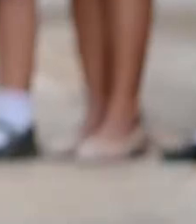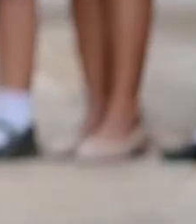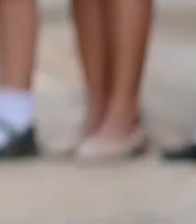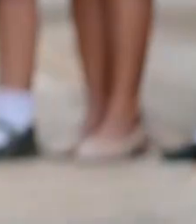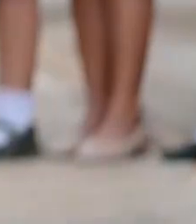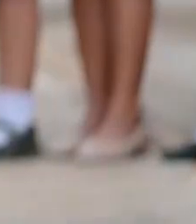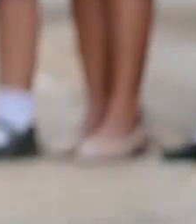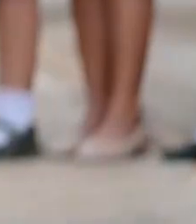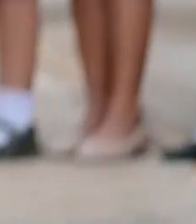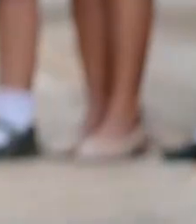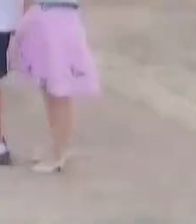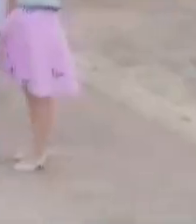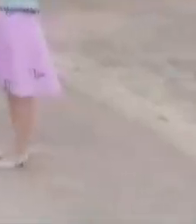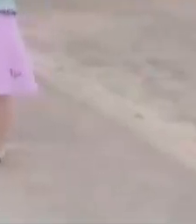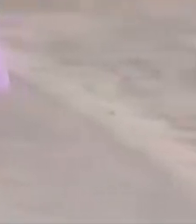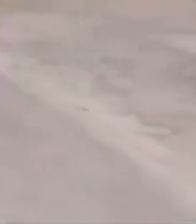เฮ้